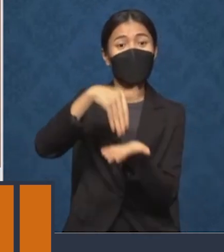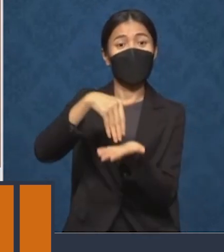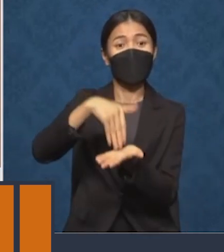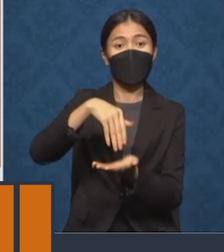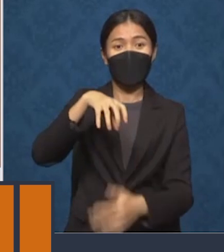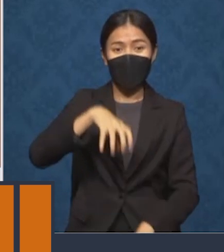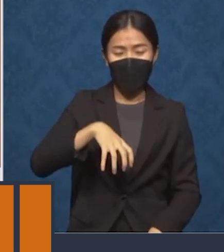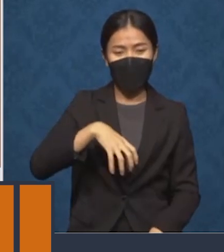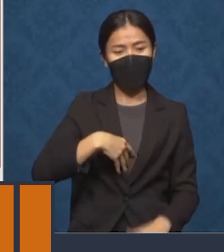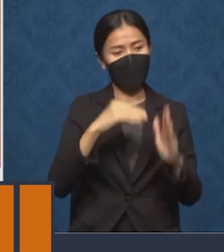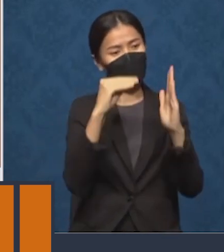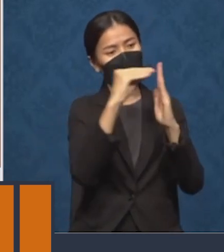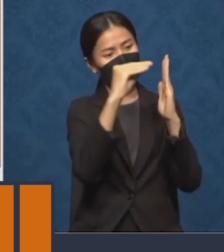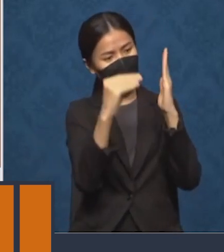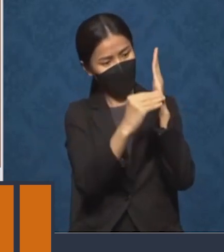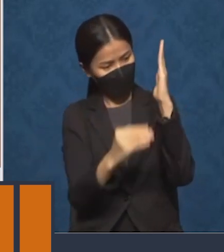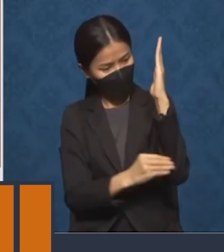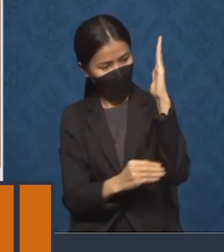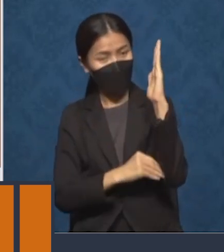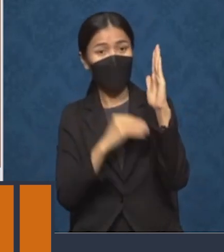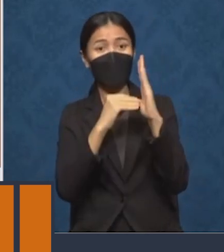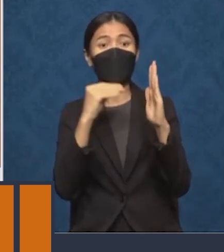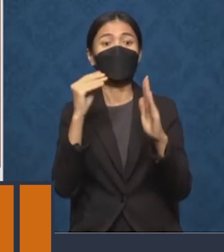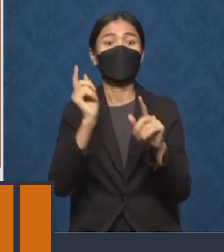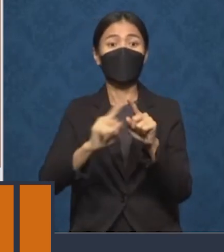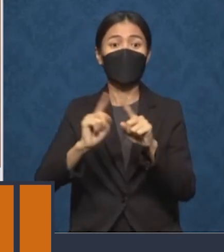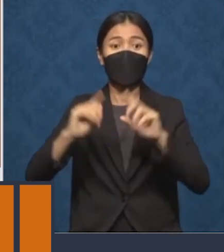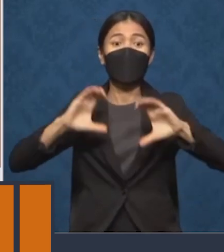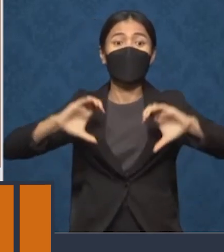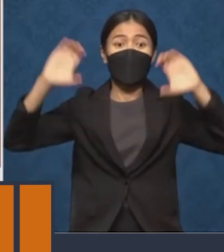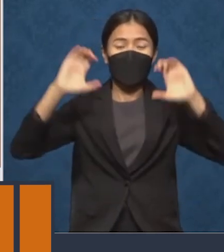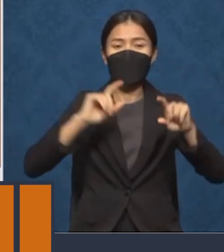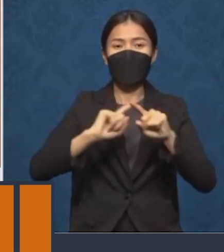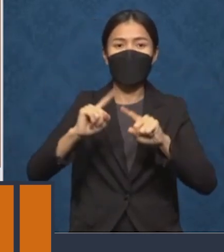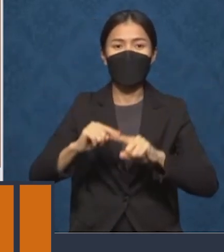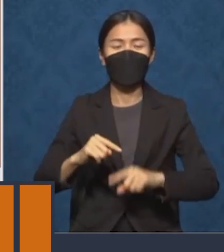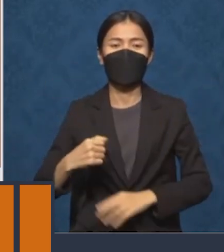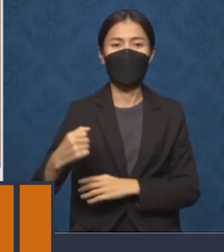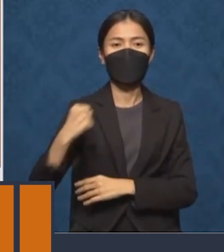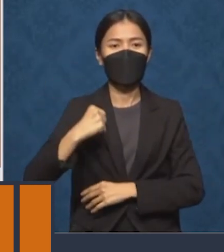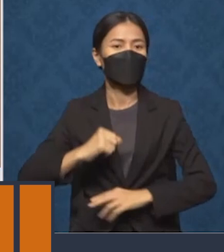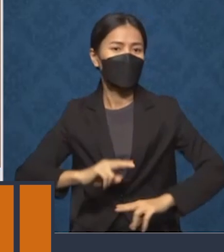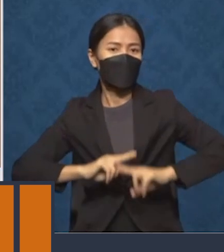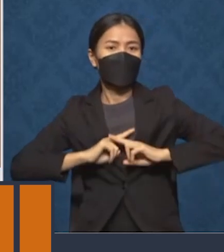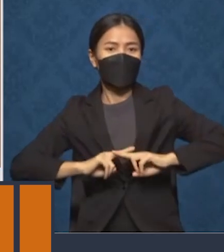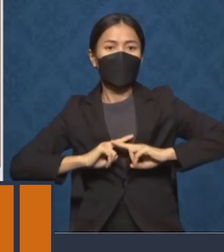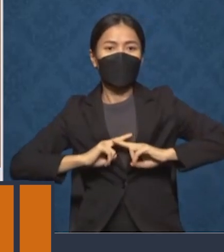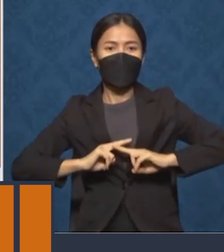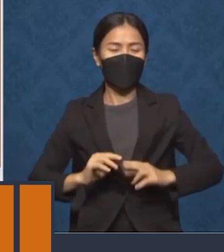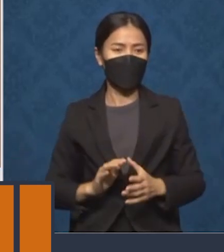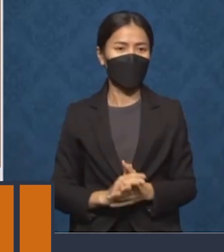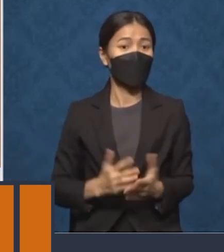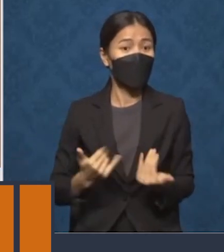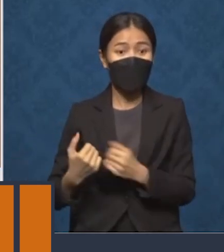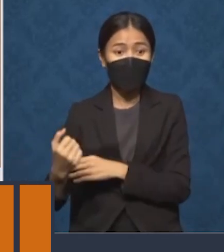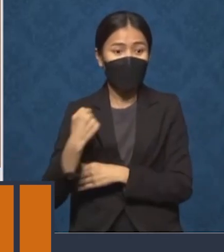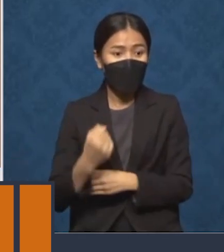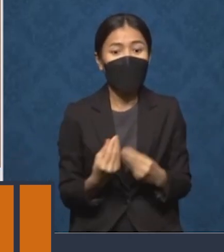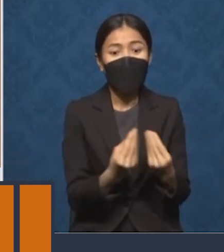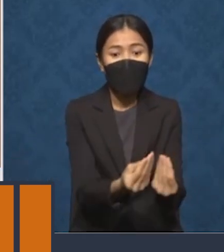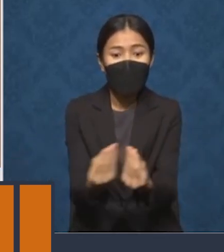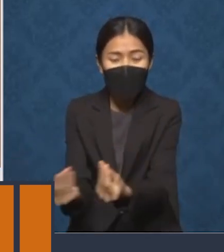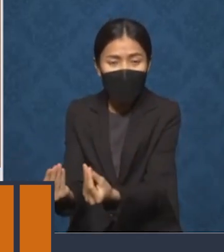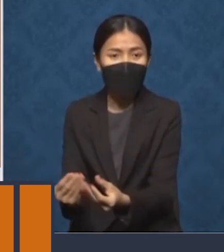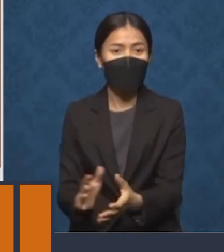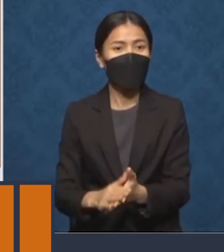ไว้ไม่ยอมที่จะกระจายภารกิจออกไปให้องค์กรปกครองส่วนท้องถิ่นได้ทำหน้าที่ของตนเองฉันขอยกตั